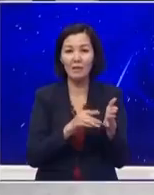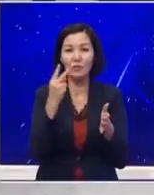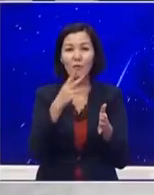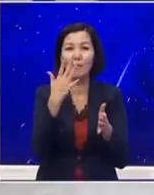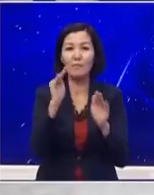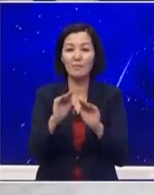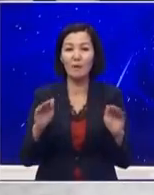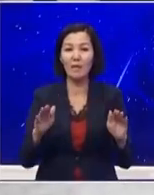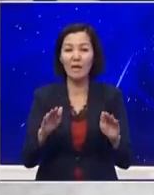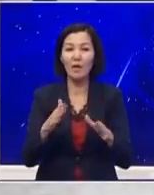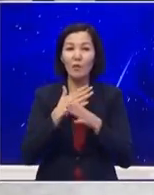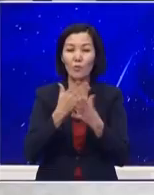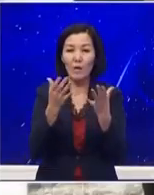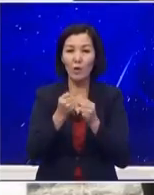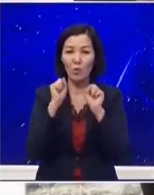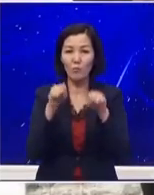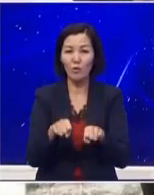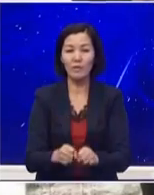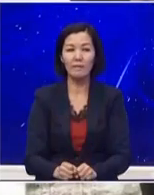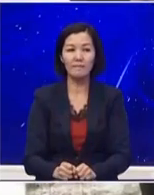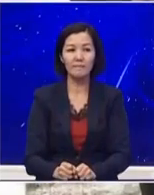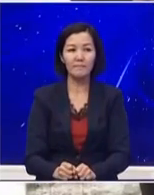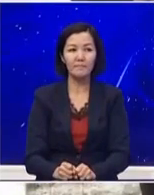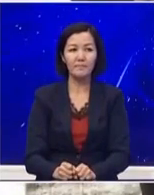бала кәсіби көмек алады.